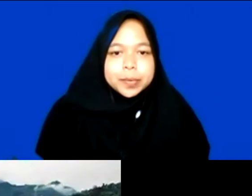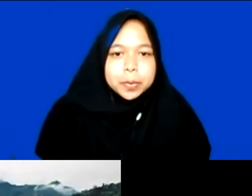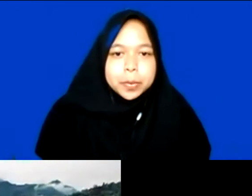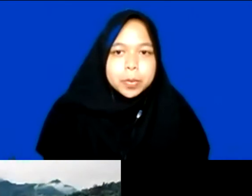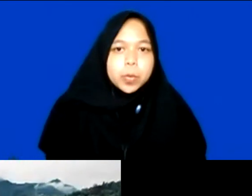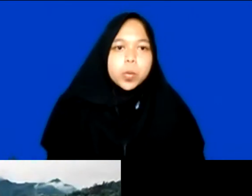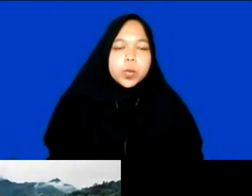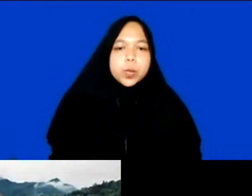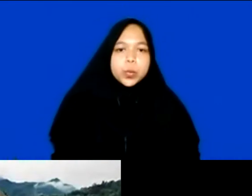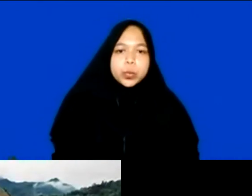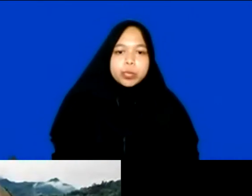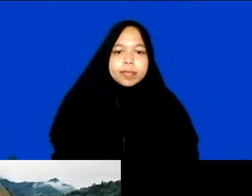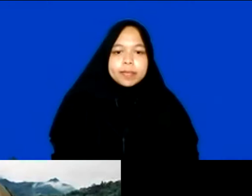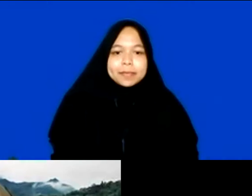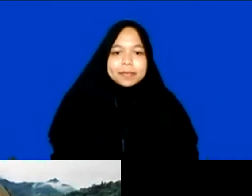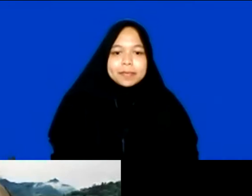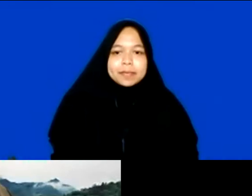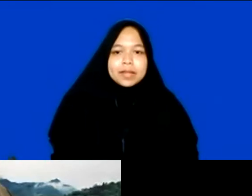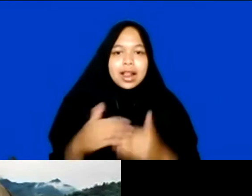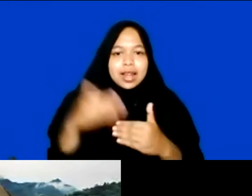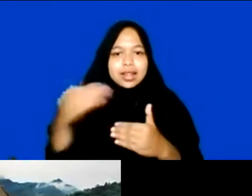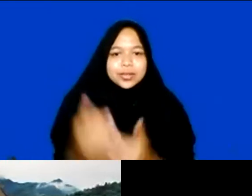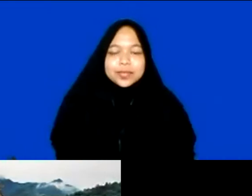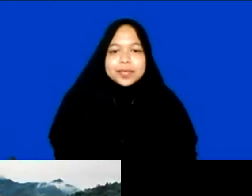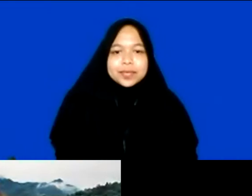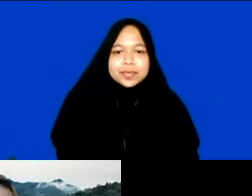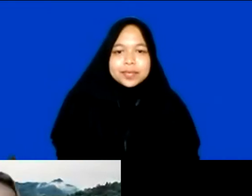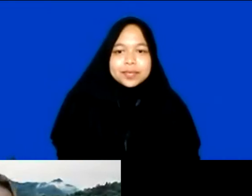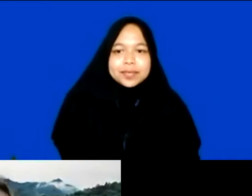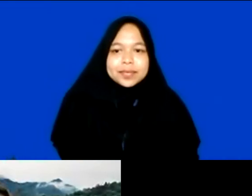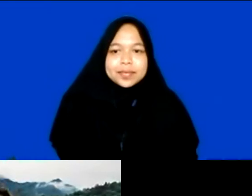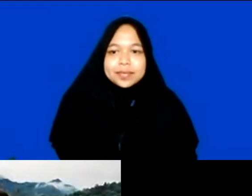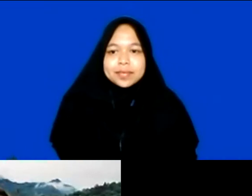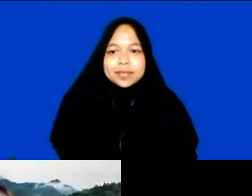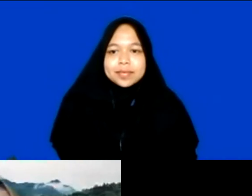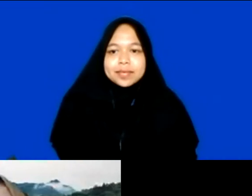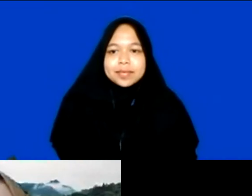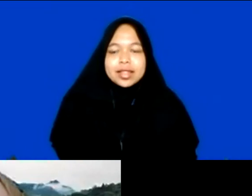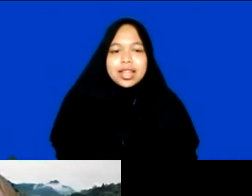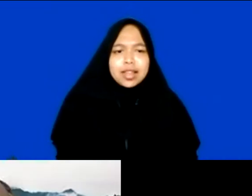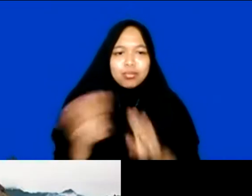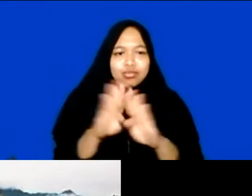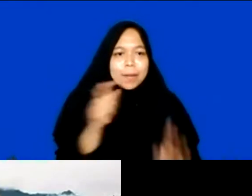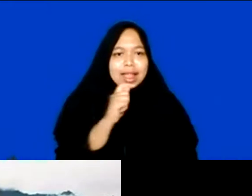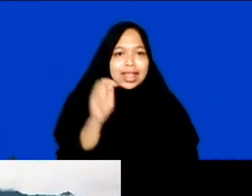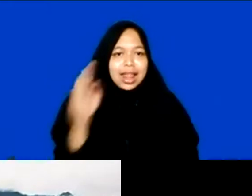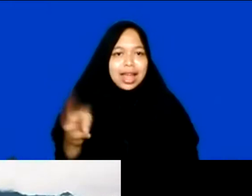Yang Pak Roni. Oke, selanjutnya ada lagi nih, Mas. Kita buka lagi ya.